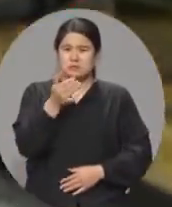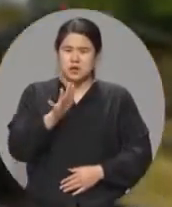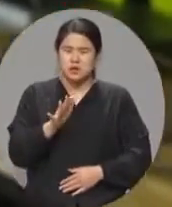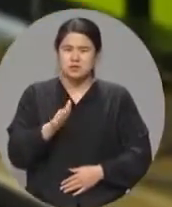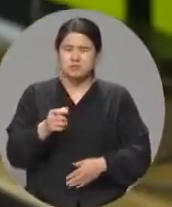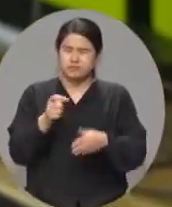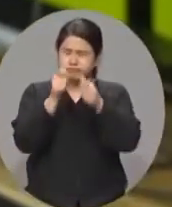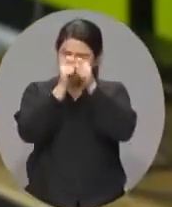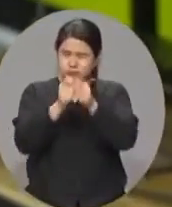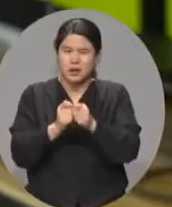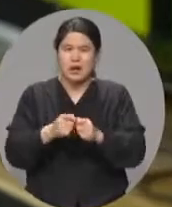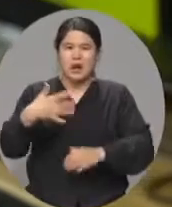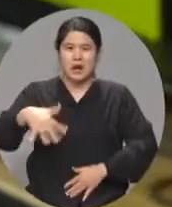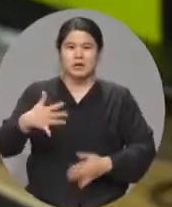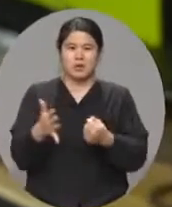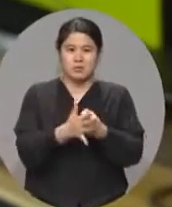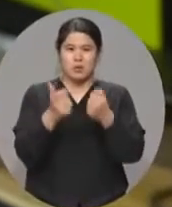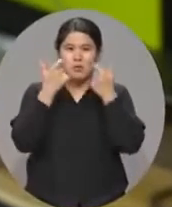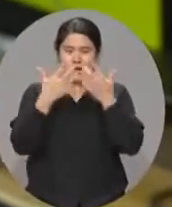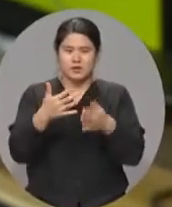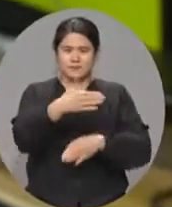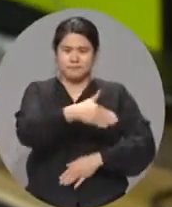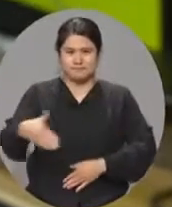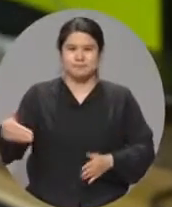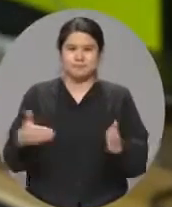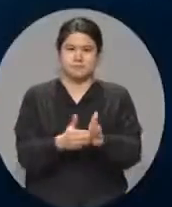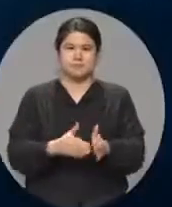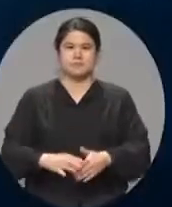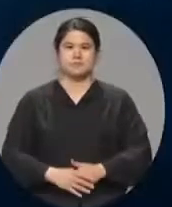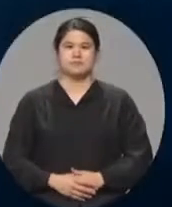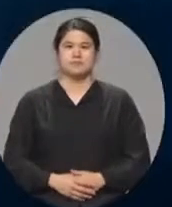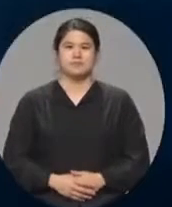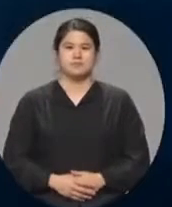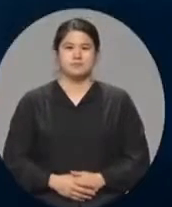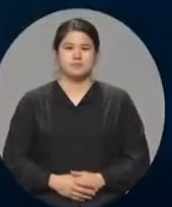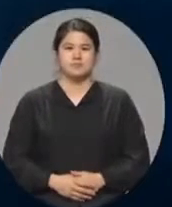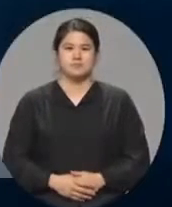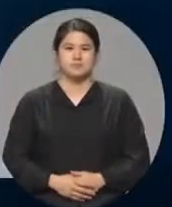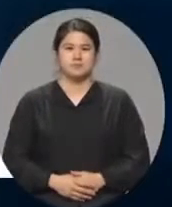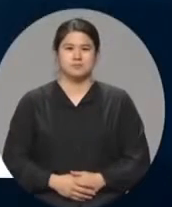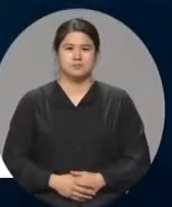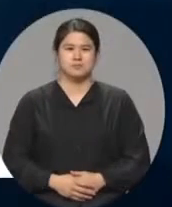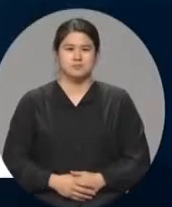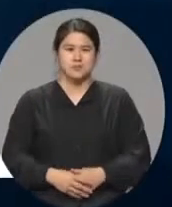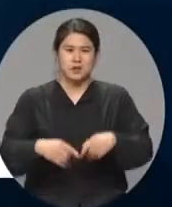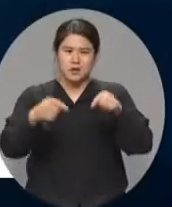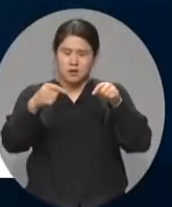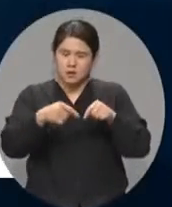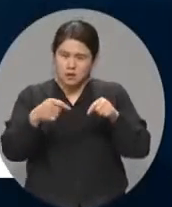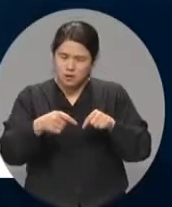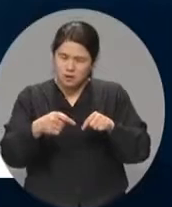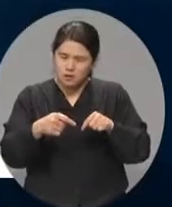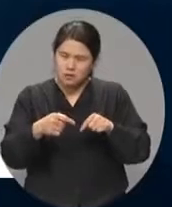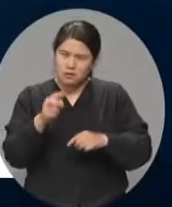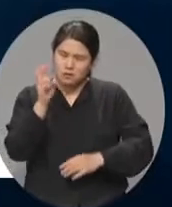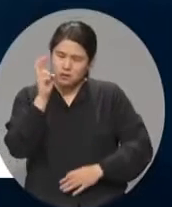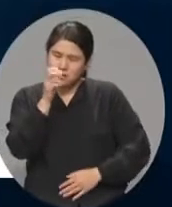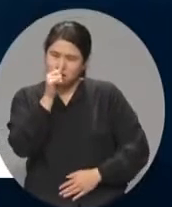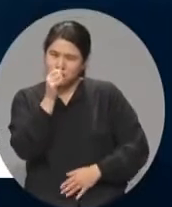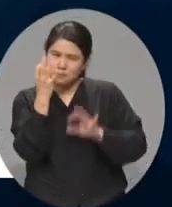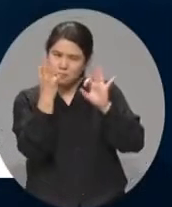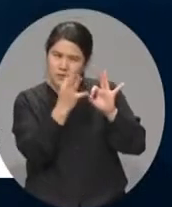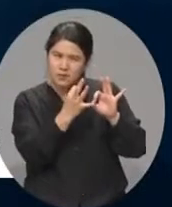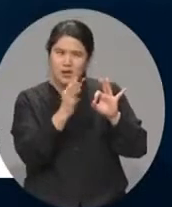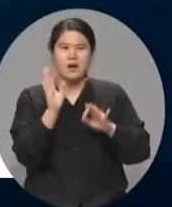심도 있는 논의는 아니었다고 확실하게 선을 그었습니다. 혹시 뭐 상의했는 뭐 이렇게처럼 또 회사 가신 분 있어? 그 전혀